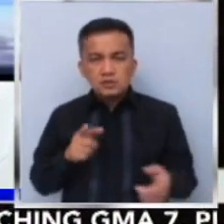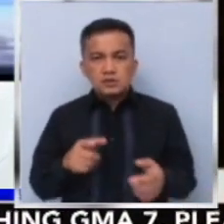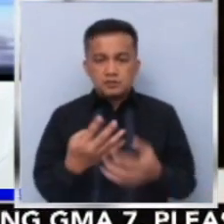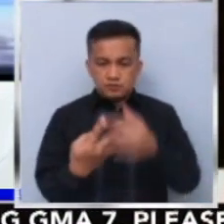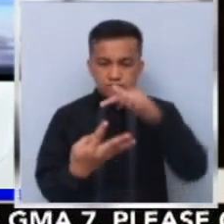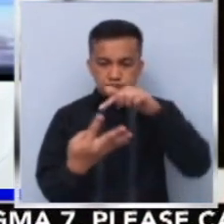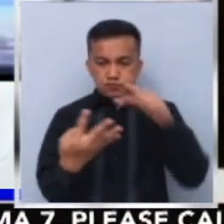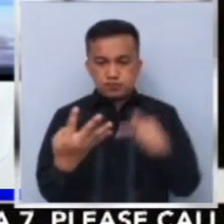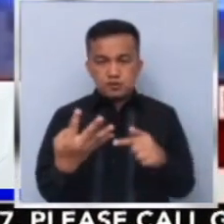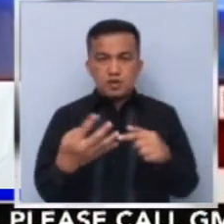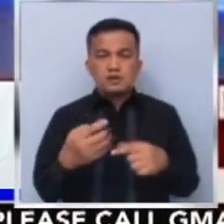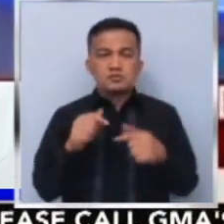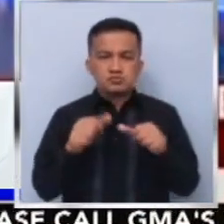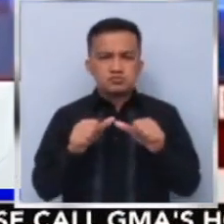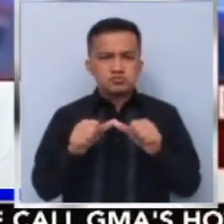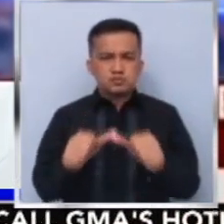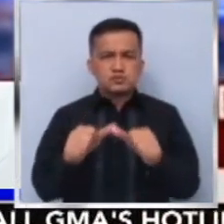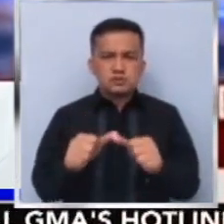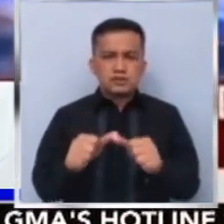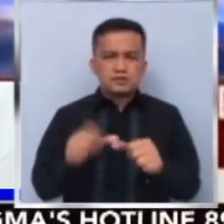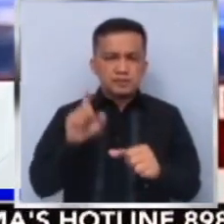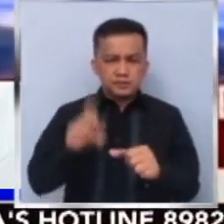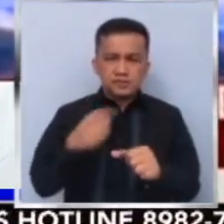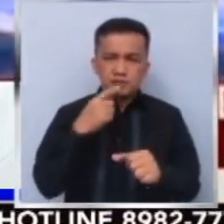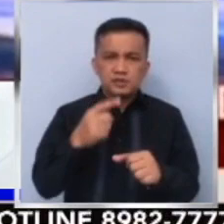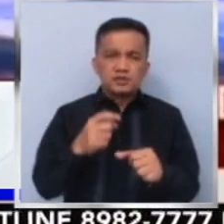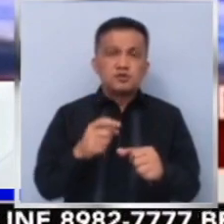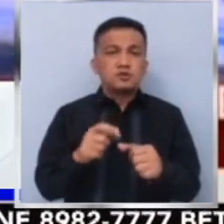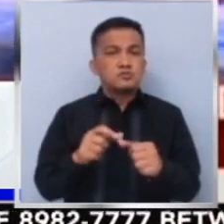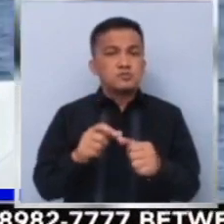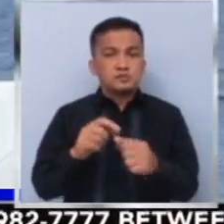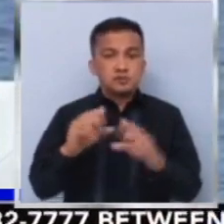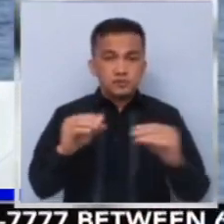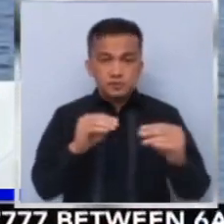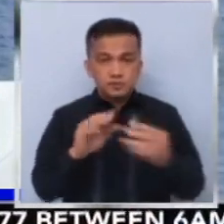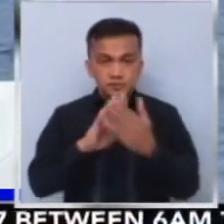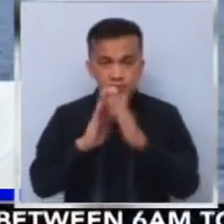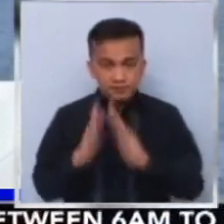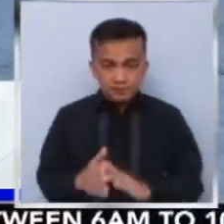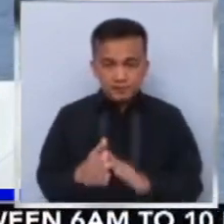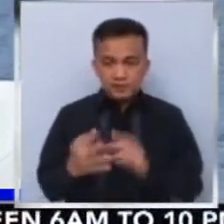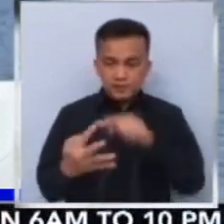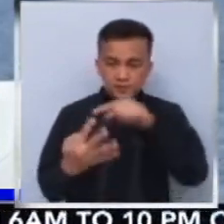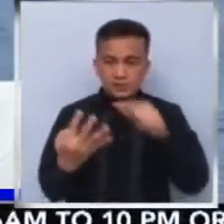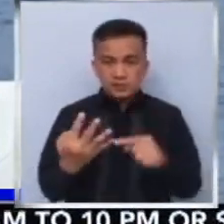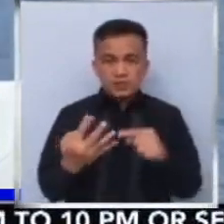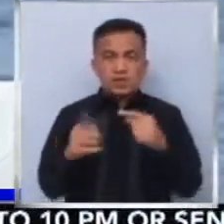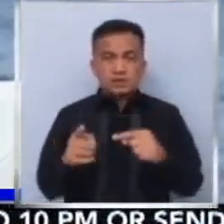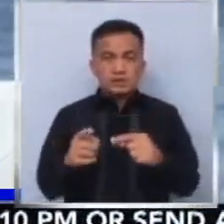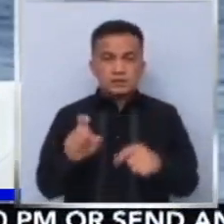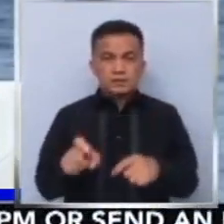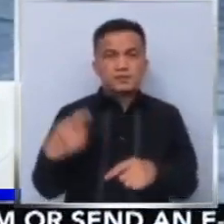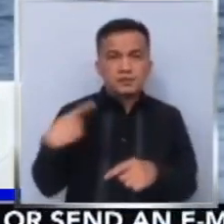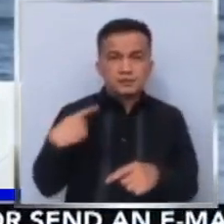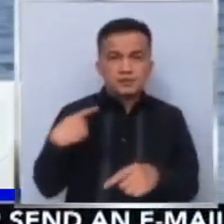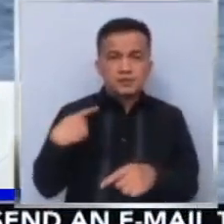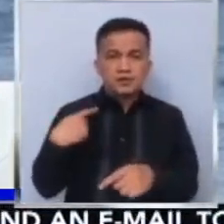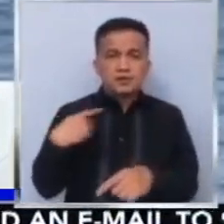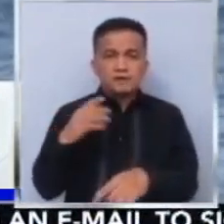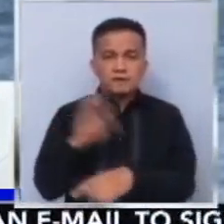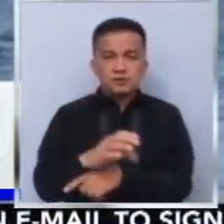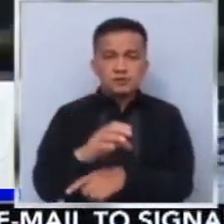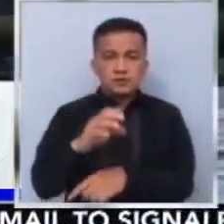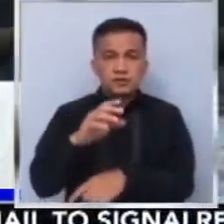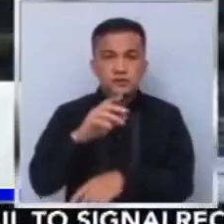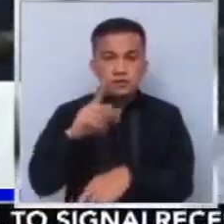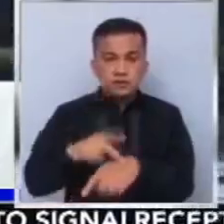usaping pangkapayapaan. Lahat din sila nagpahayag na dapat magkaroon ng presensya ang puwersa ng Philippine Navy sa West Philippine Sea para maalalayan ng mga